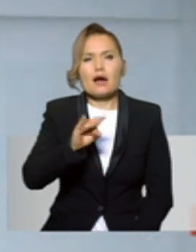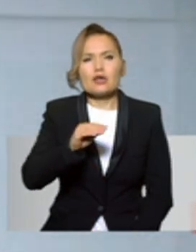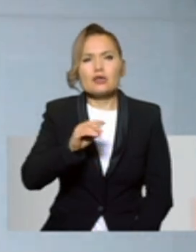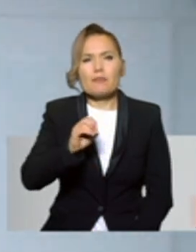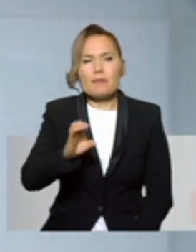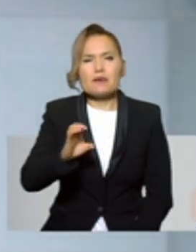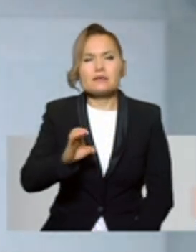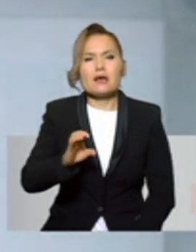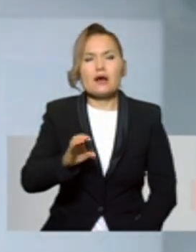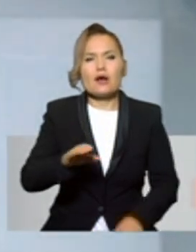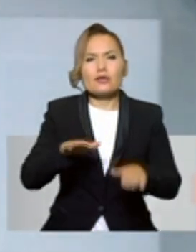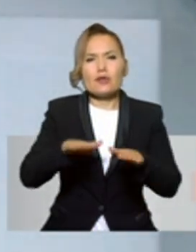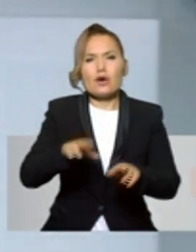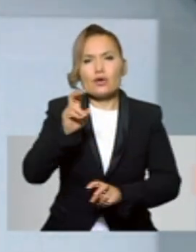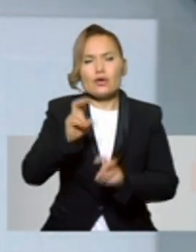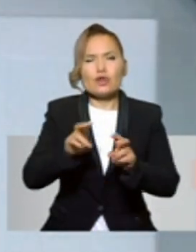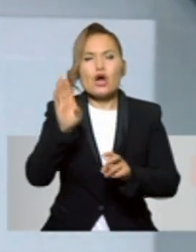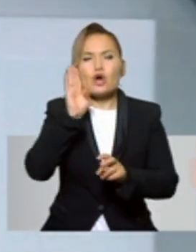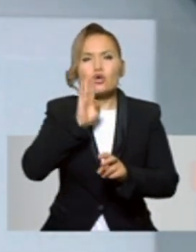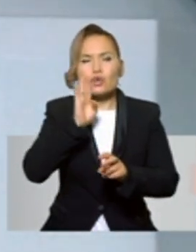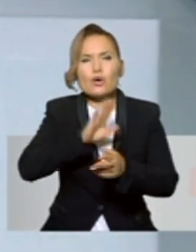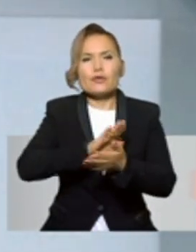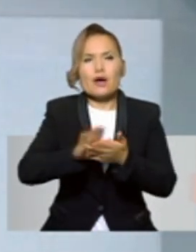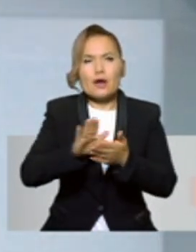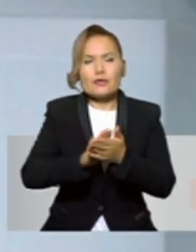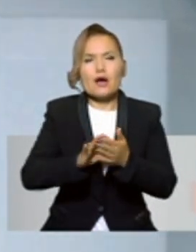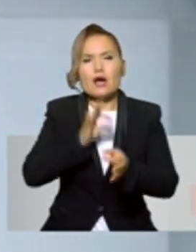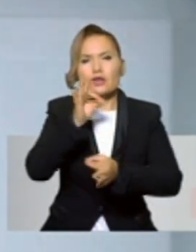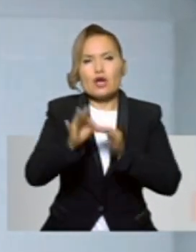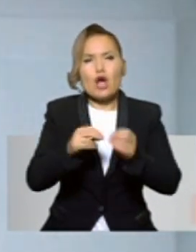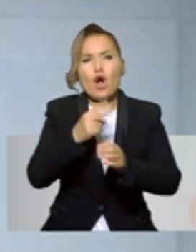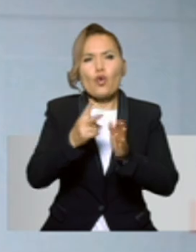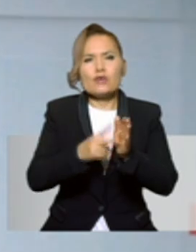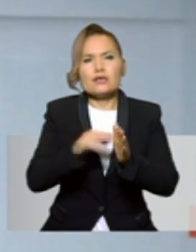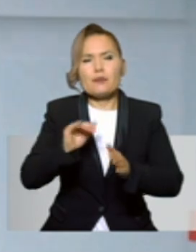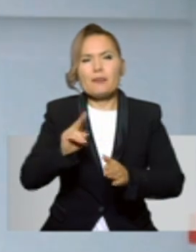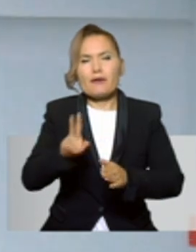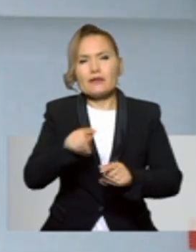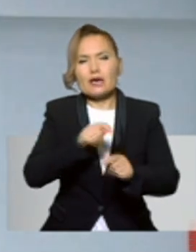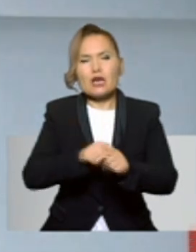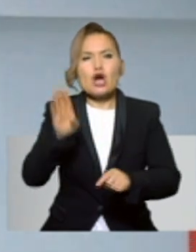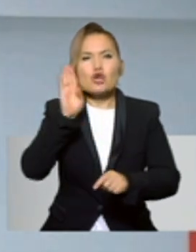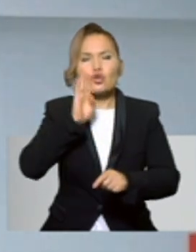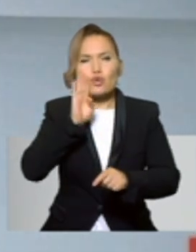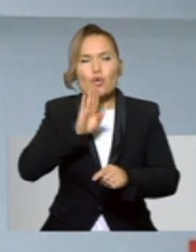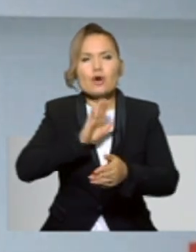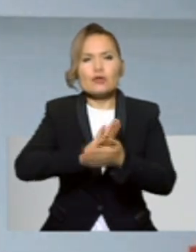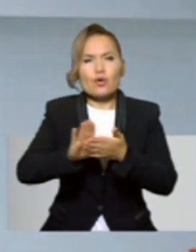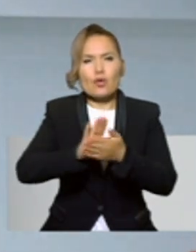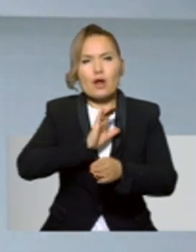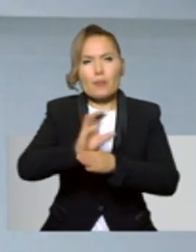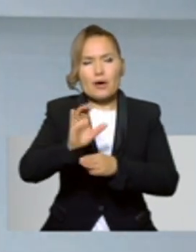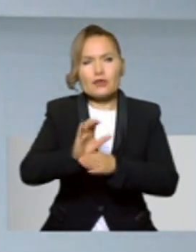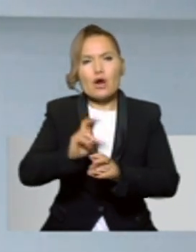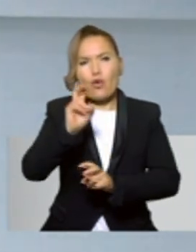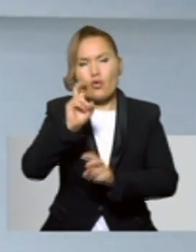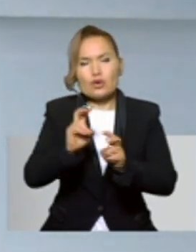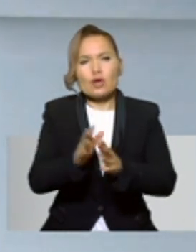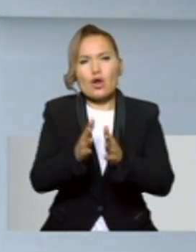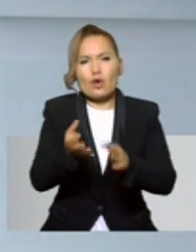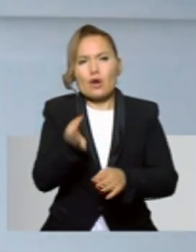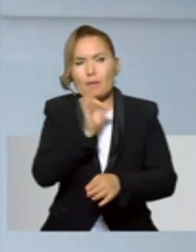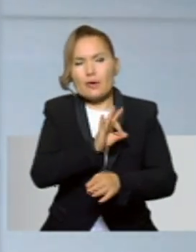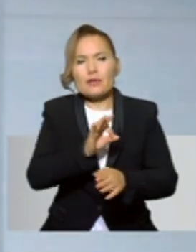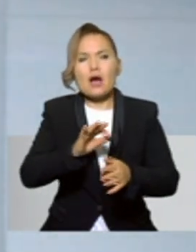Қаражанбас кен орындағы су тұшыту зауыты енді тәулігіне 17 мың текше метрге дейін су өңдей алады. Бұл өндіріс үшін ғана